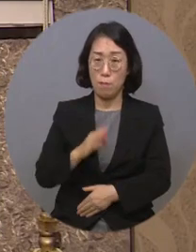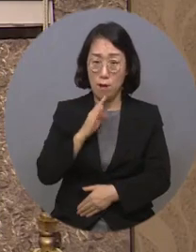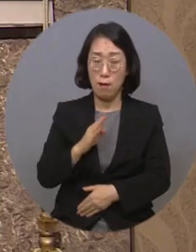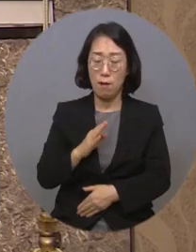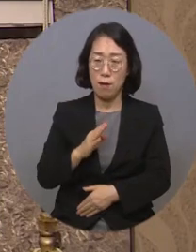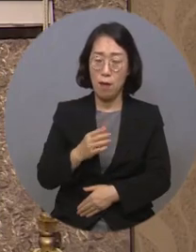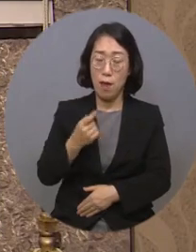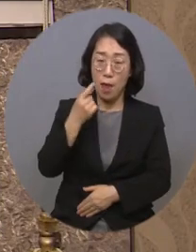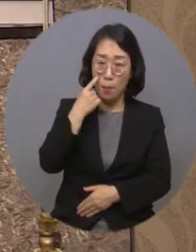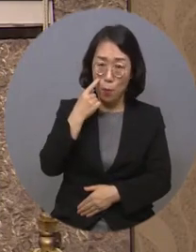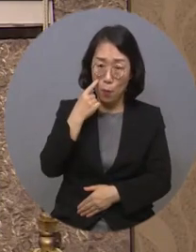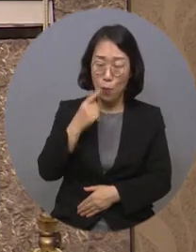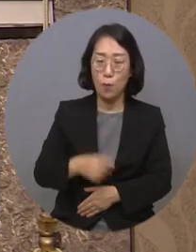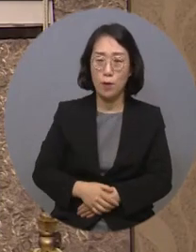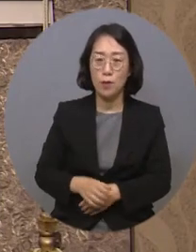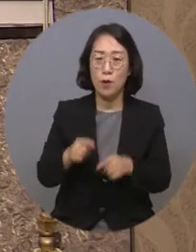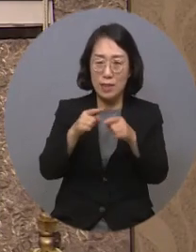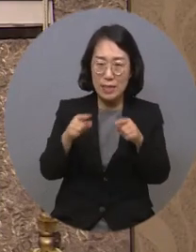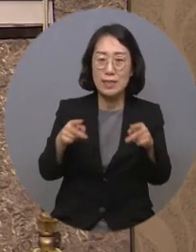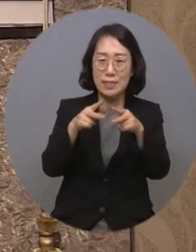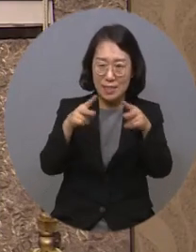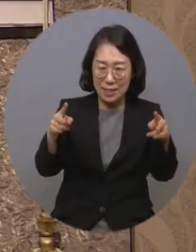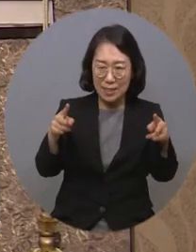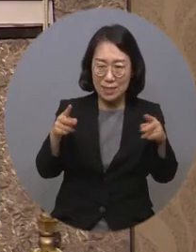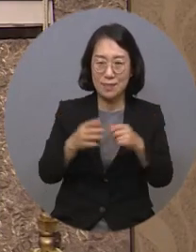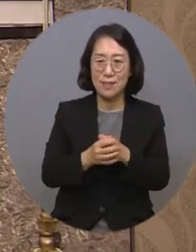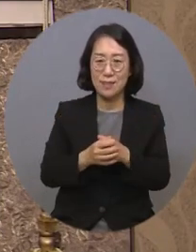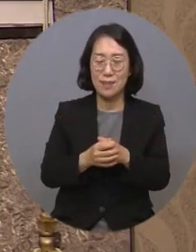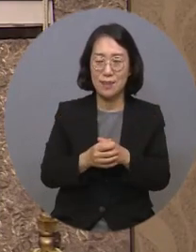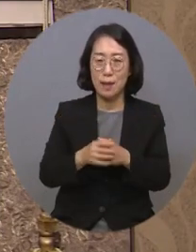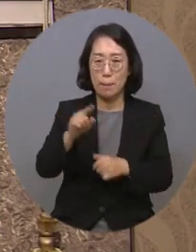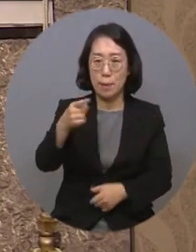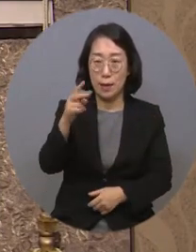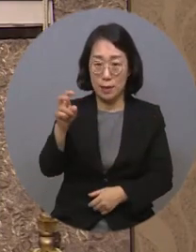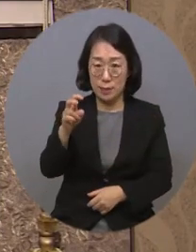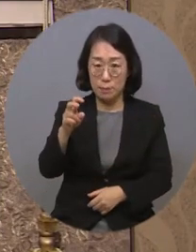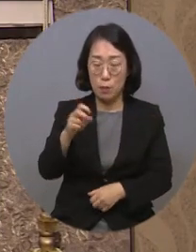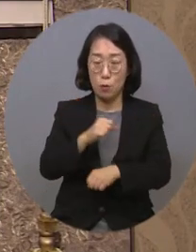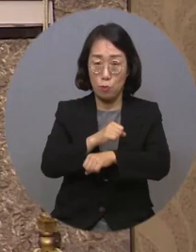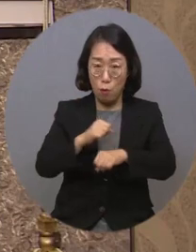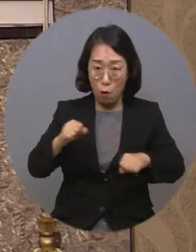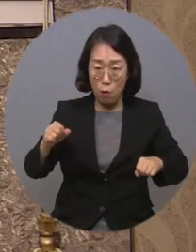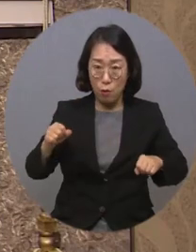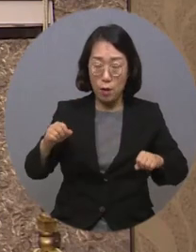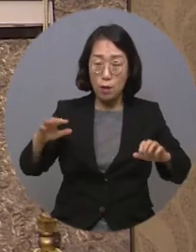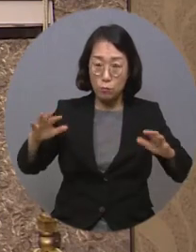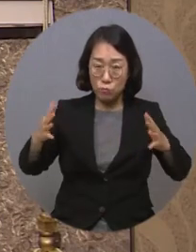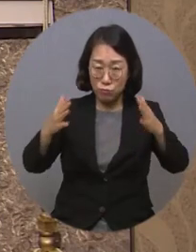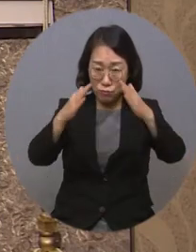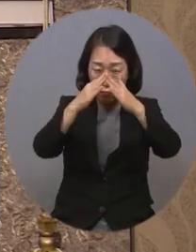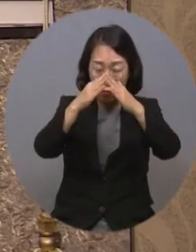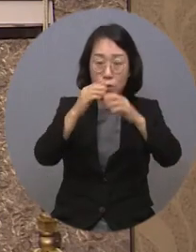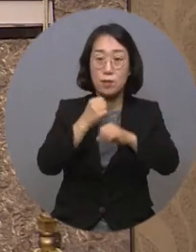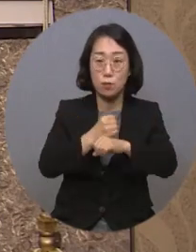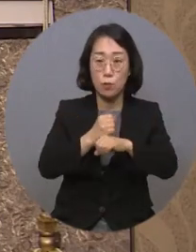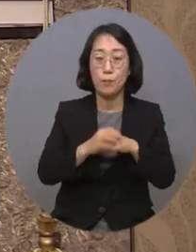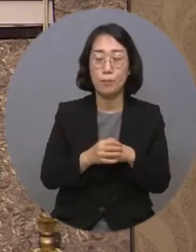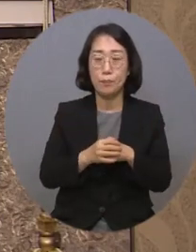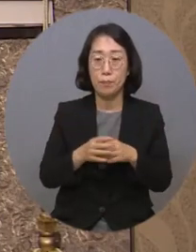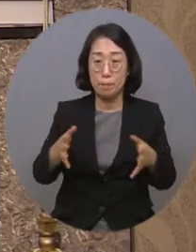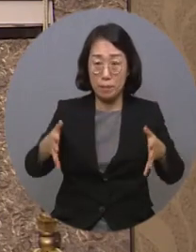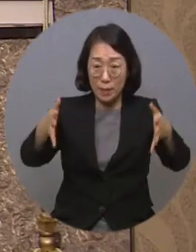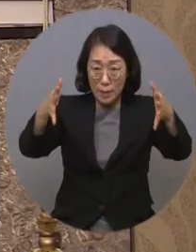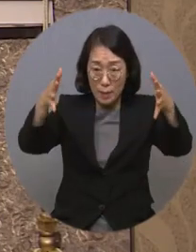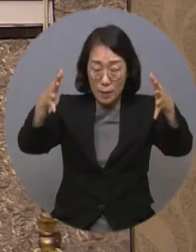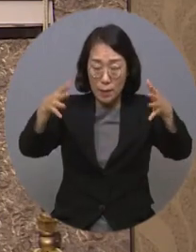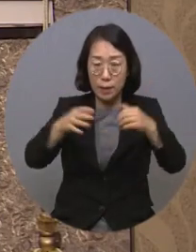한번 해보랍니다 하고 이제 1층, 2층을 이제 자부담으로 싹 지은, 한 120평가량을 이제 좋게 지은 거예요. 네. 이제 다 짓고